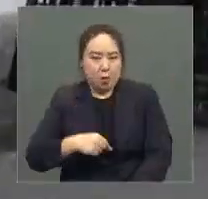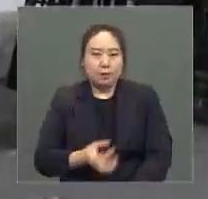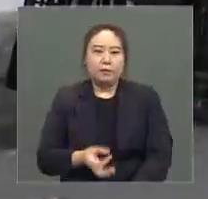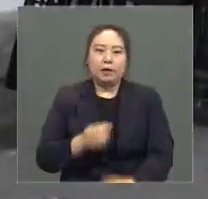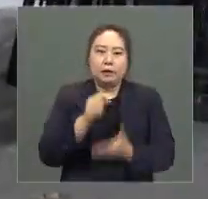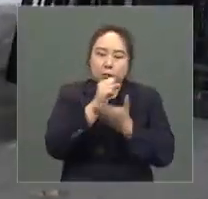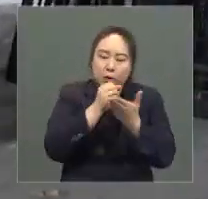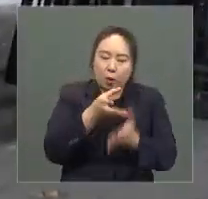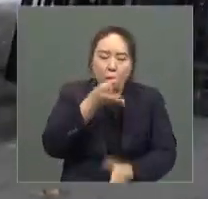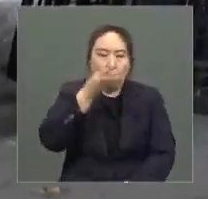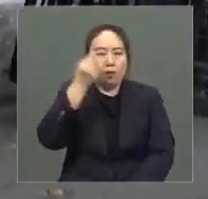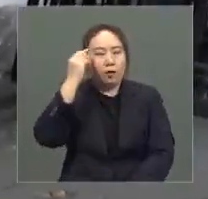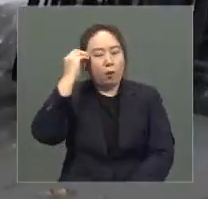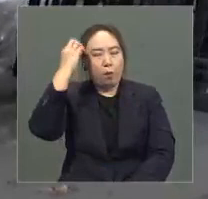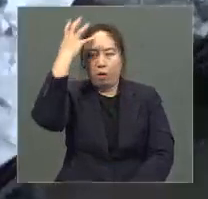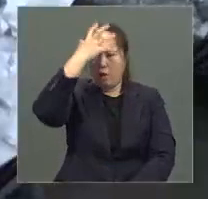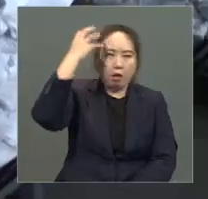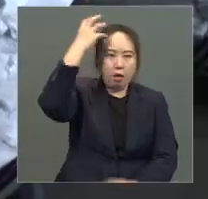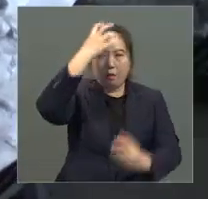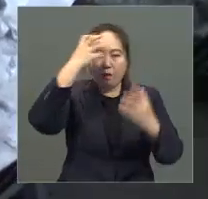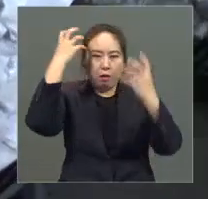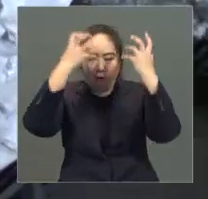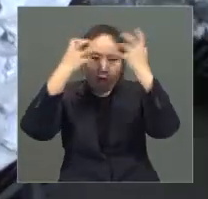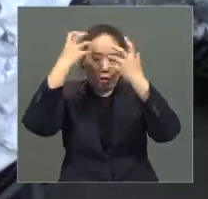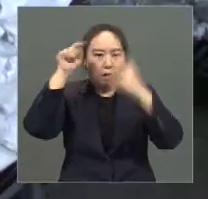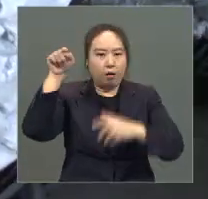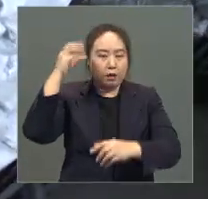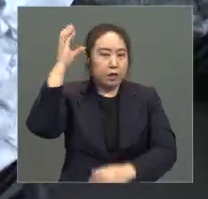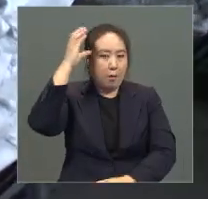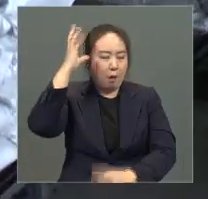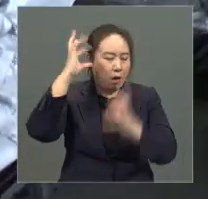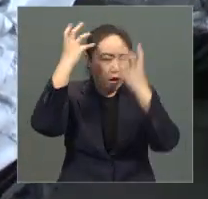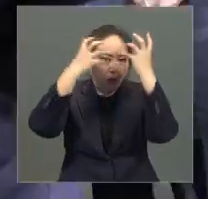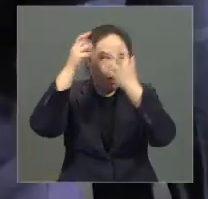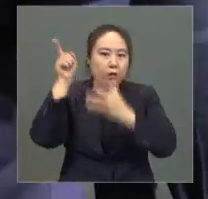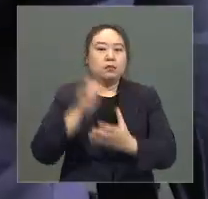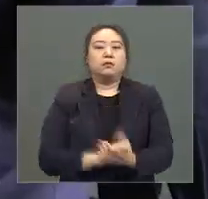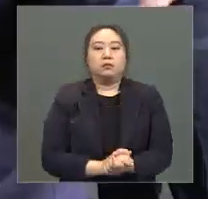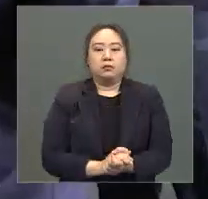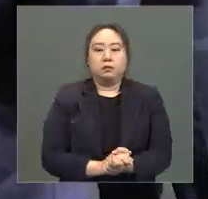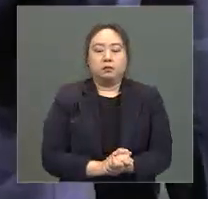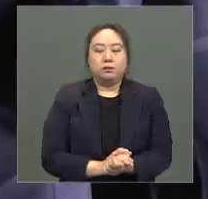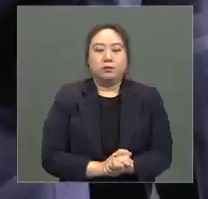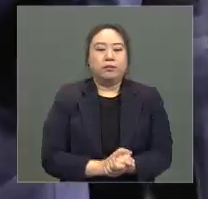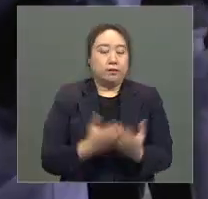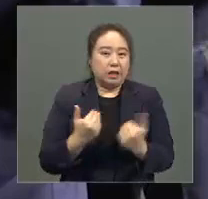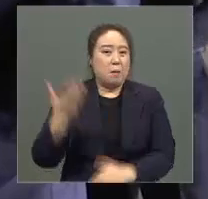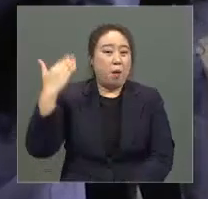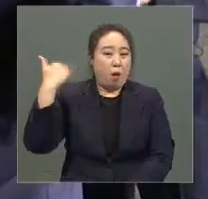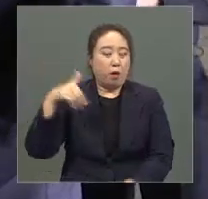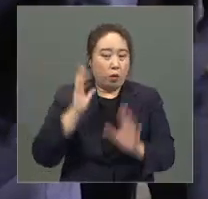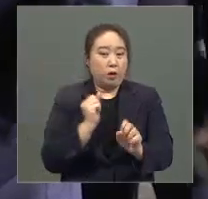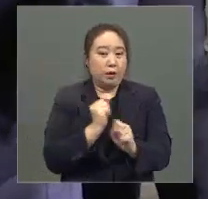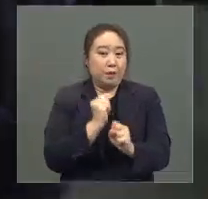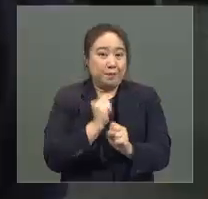ก็จะเกิดอาการประสาทหลอนทำลายระบบประสาทแล้วก็ระบบสมองค่ะหัวหน้าสมศักดิ์ระบุว่าที่ผ่านมา